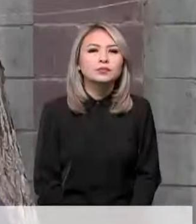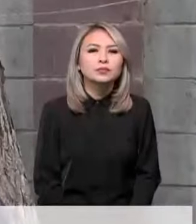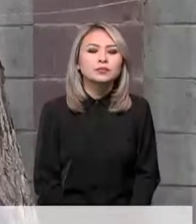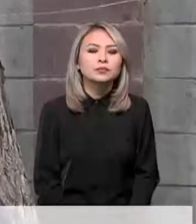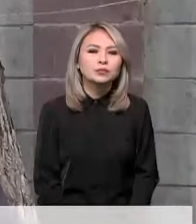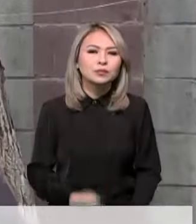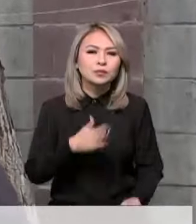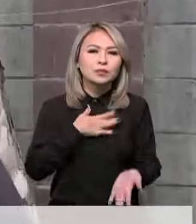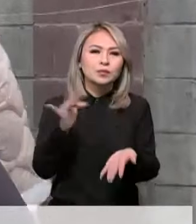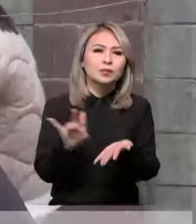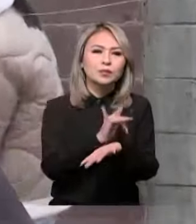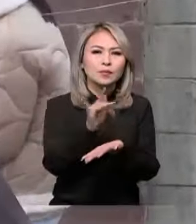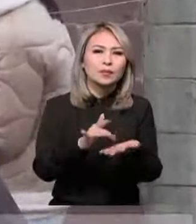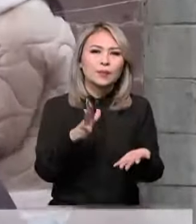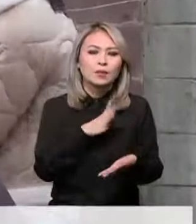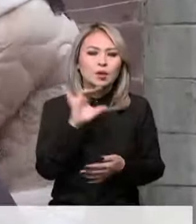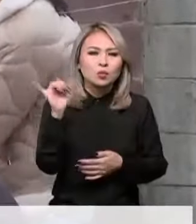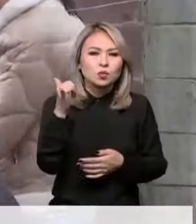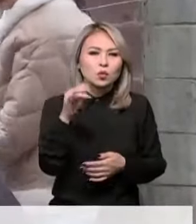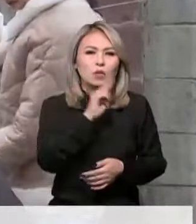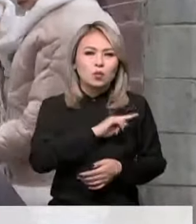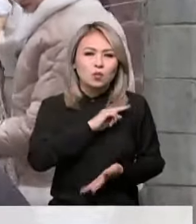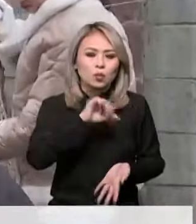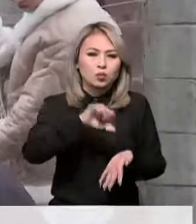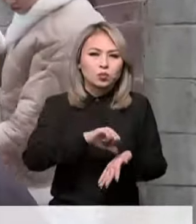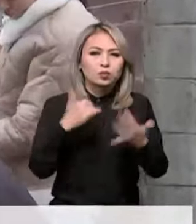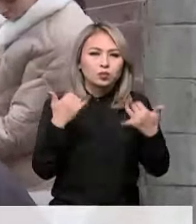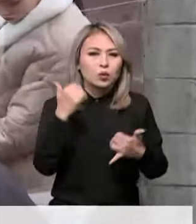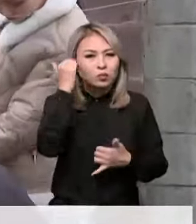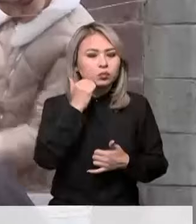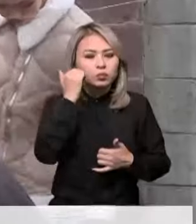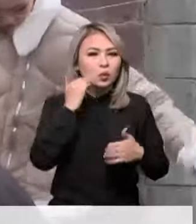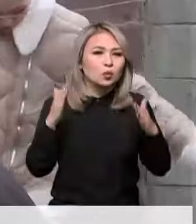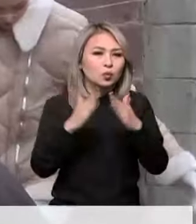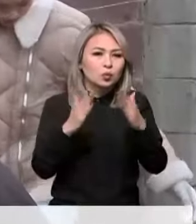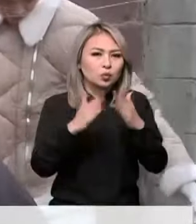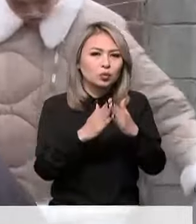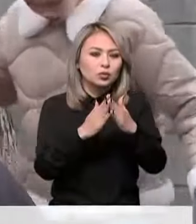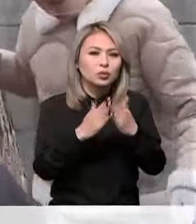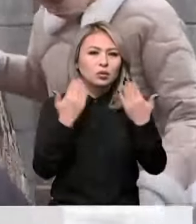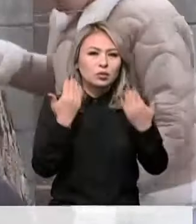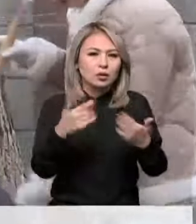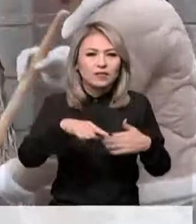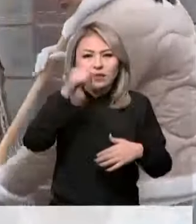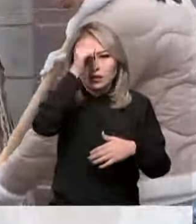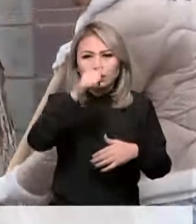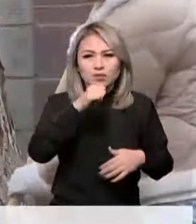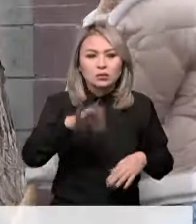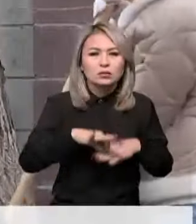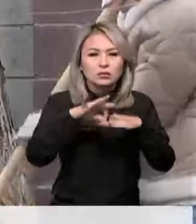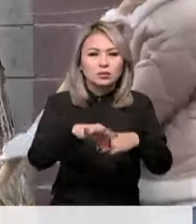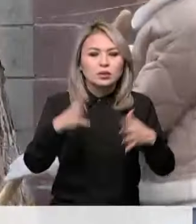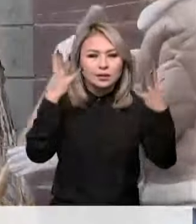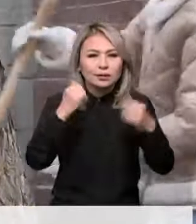Біз қалалық жаңағы сенбілік шараларға қатысып, бүгінде мысалы қарттар үйіне, осы айда атап өтілген